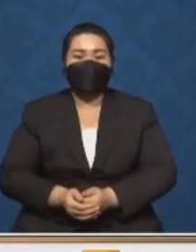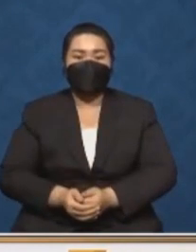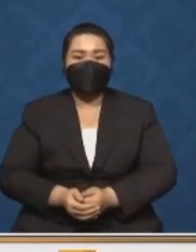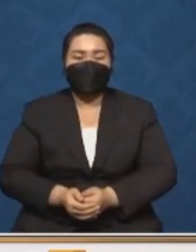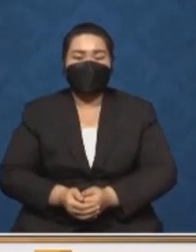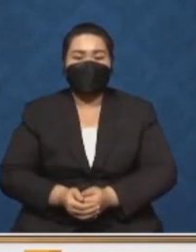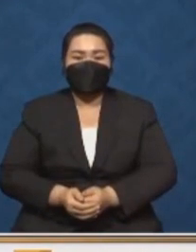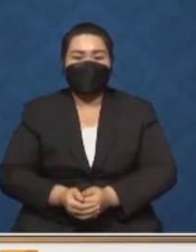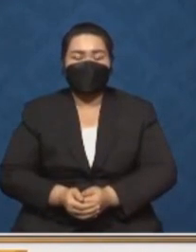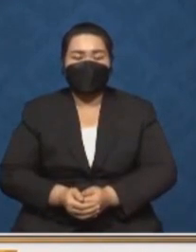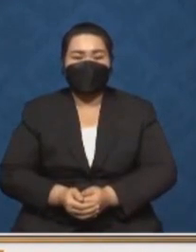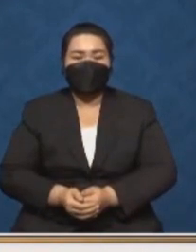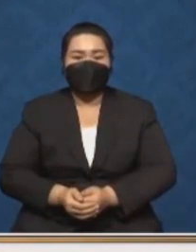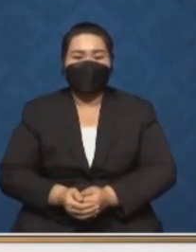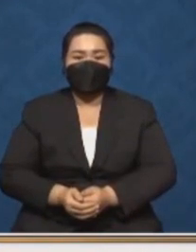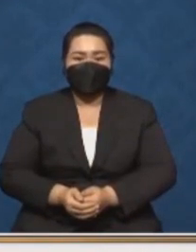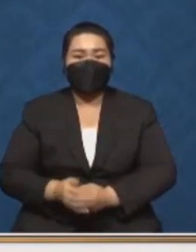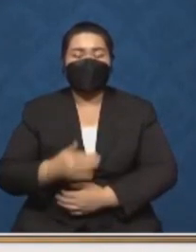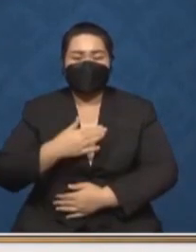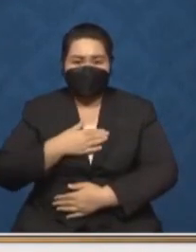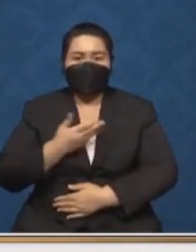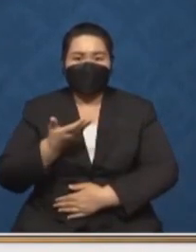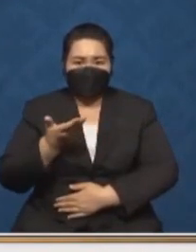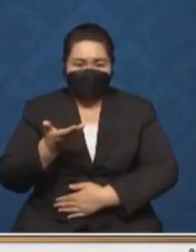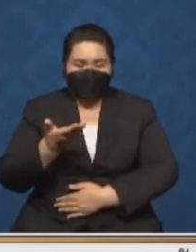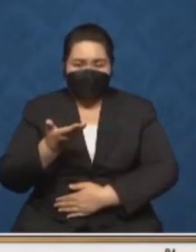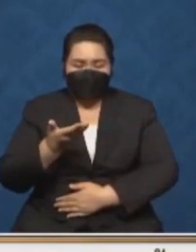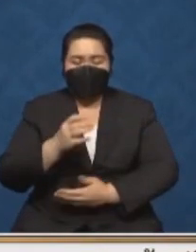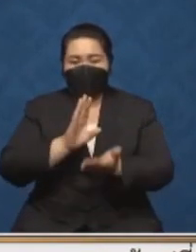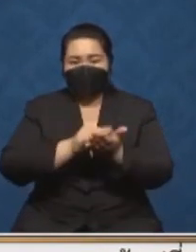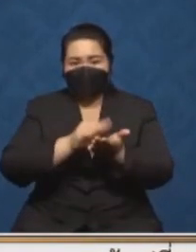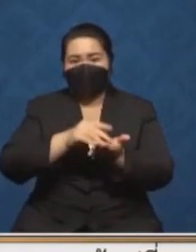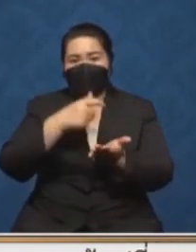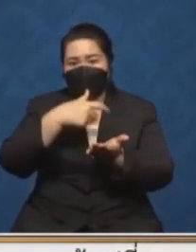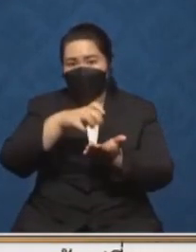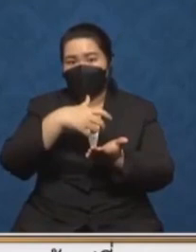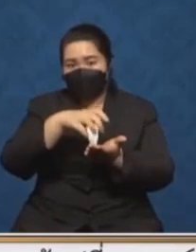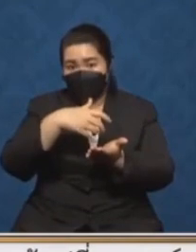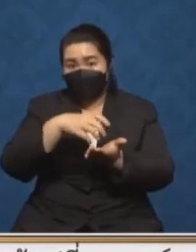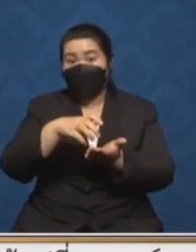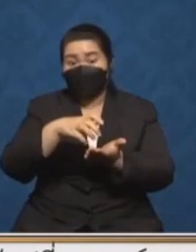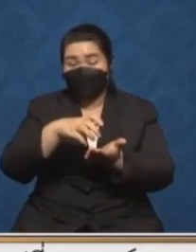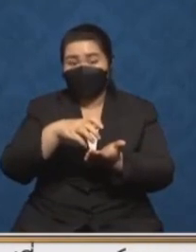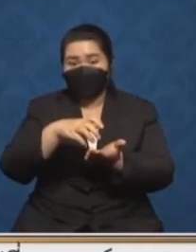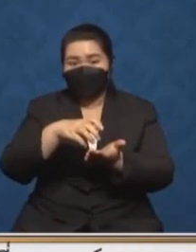กับ ถ้ประทาน ผมขอนำเสนอรายละเอีด เป็นเบื้องต้นวะ